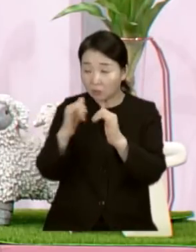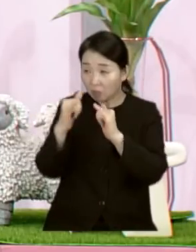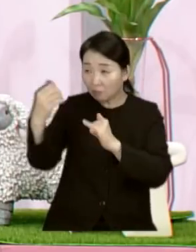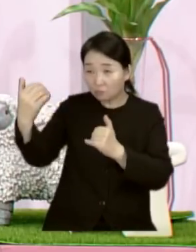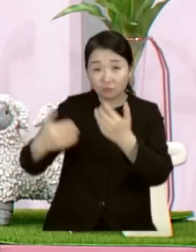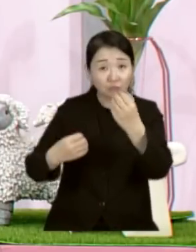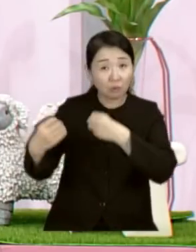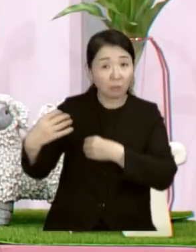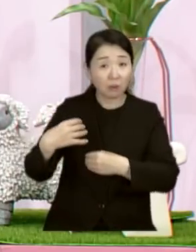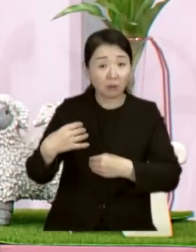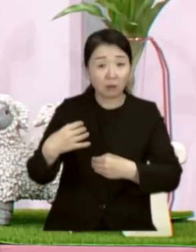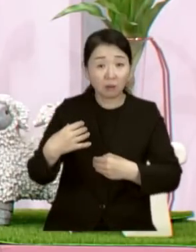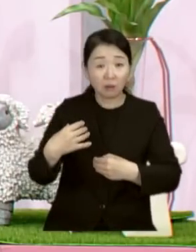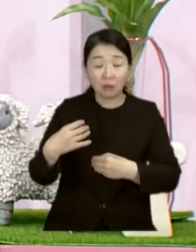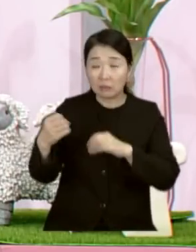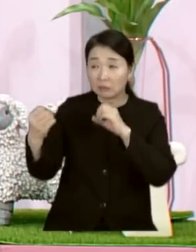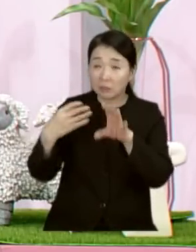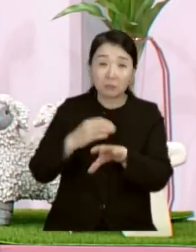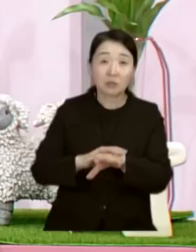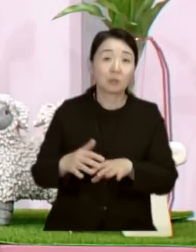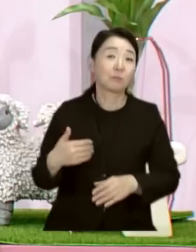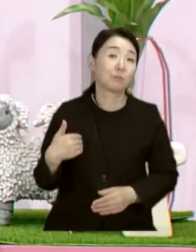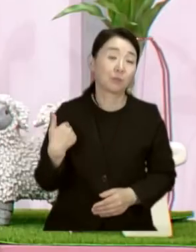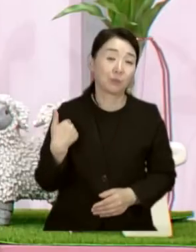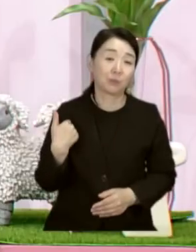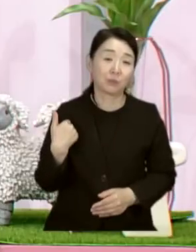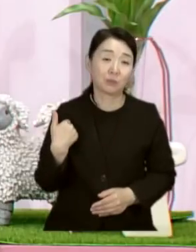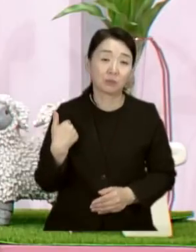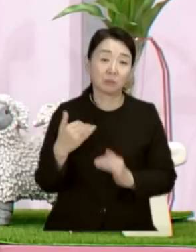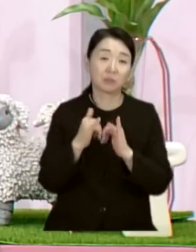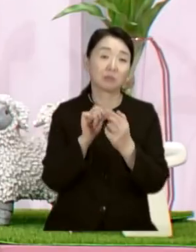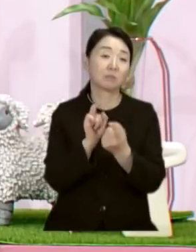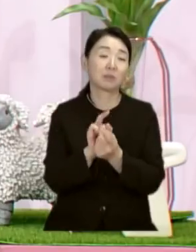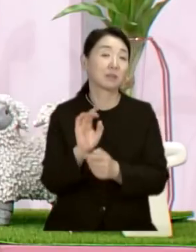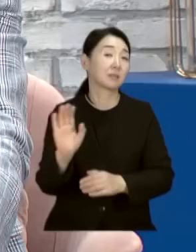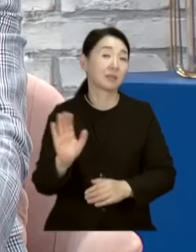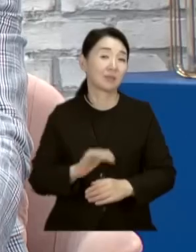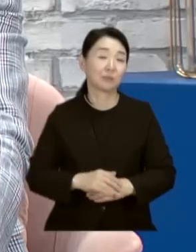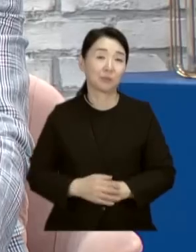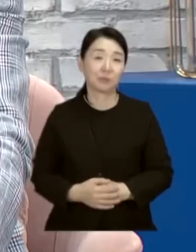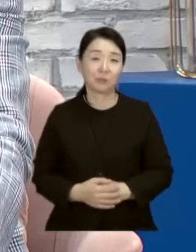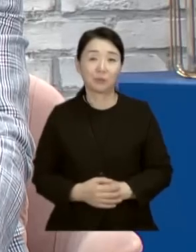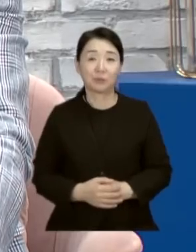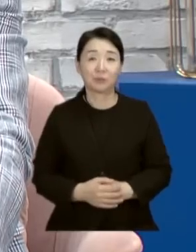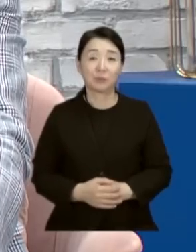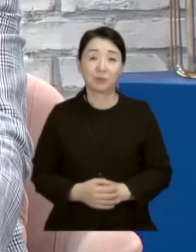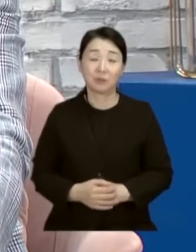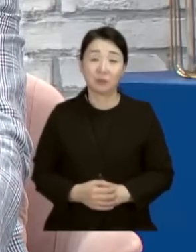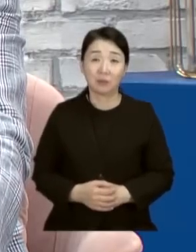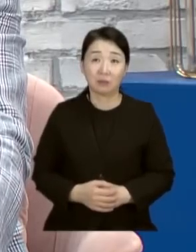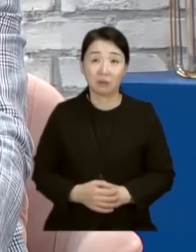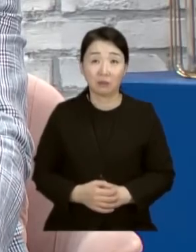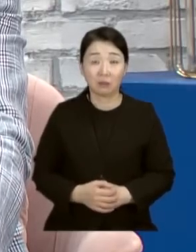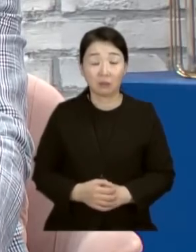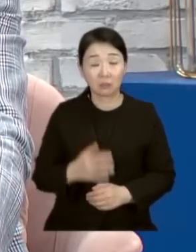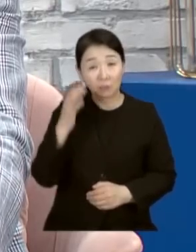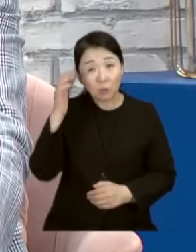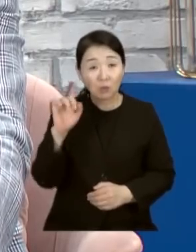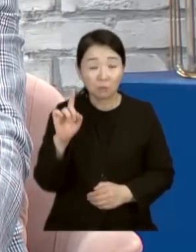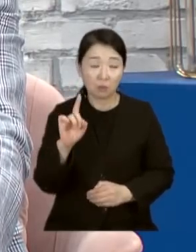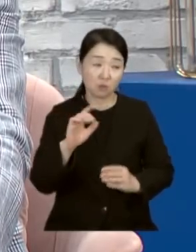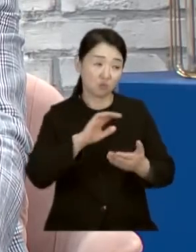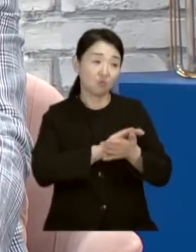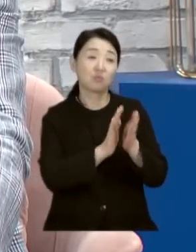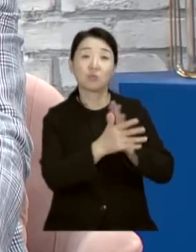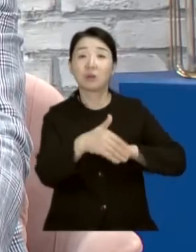예, 어떻게 대답해야 될지를 몰라서 사람들을 안 만났어요. 근데 더 난감한 건 아이들이